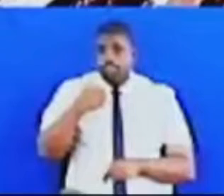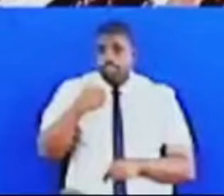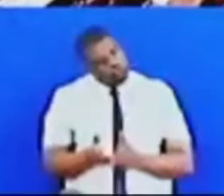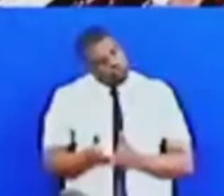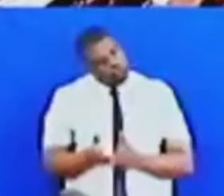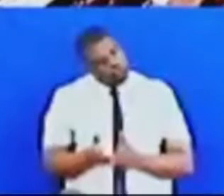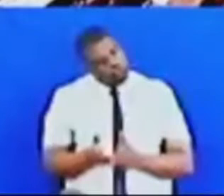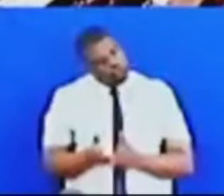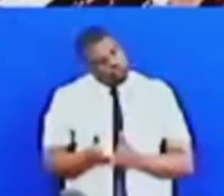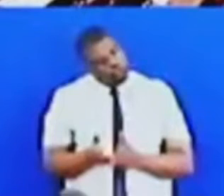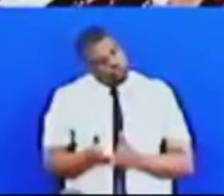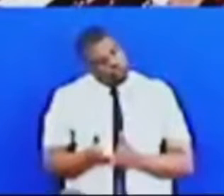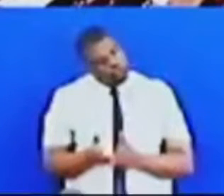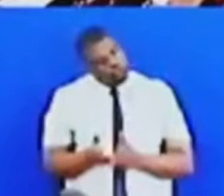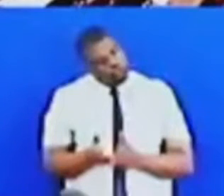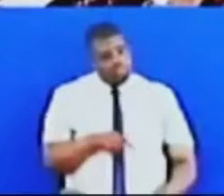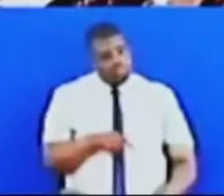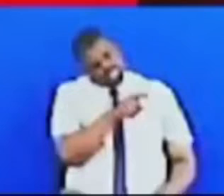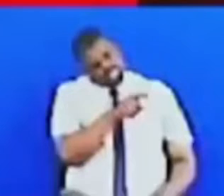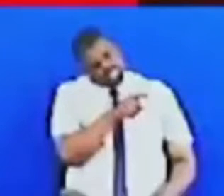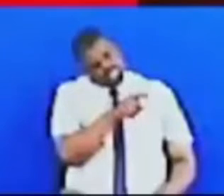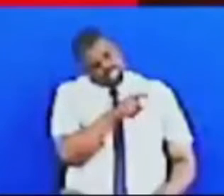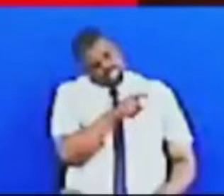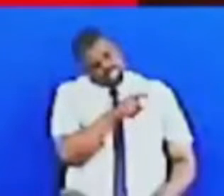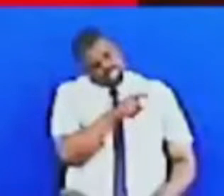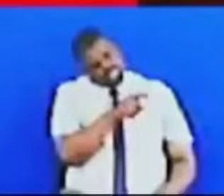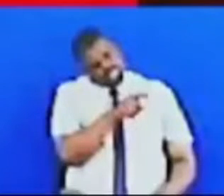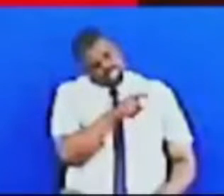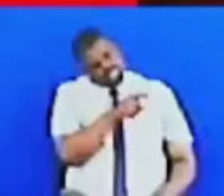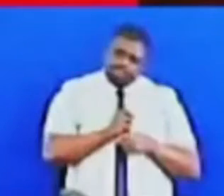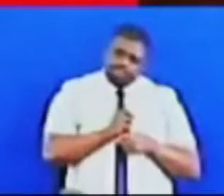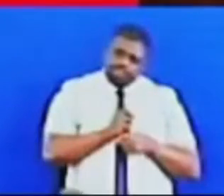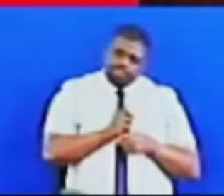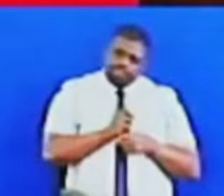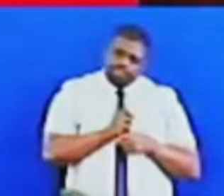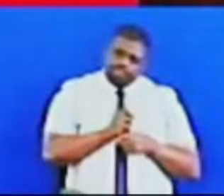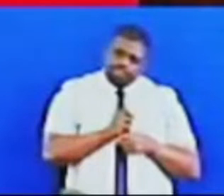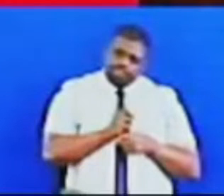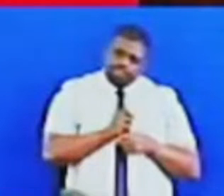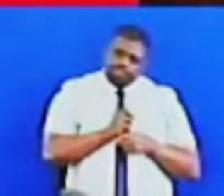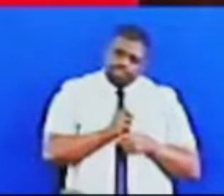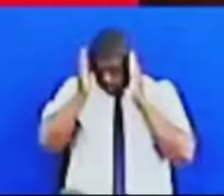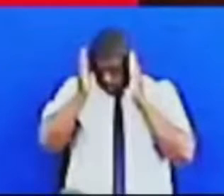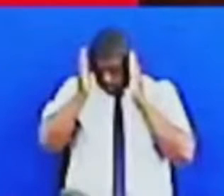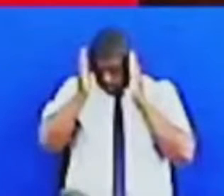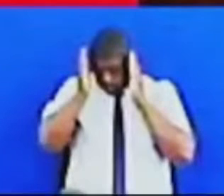niombe serikali na mawaziri wanao simamia baadhi ya sekta. Mheshimiwa